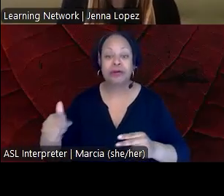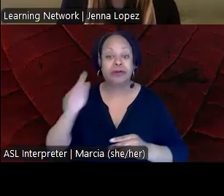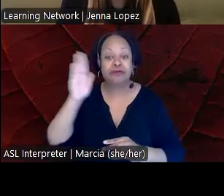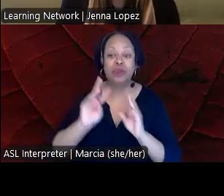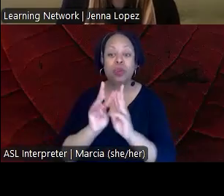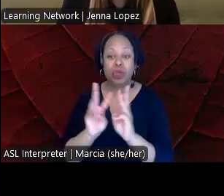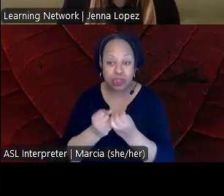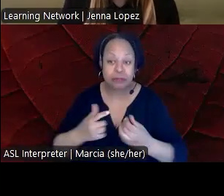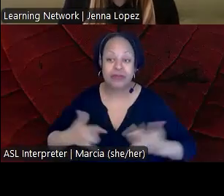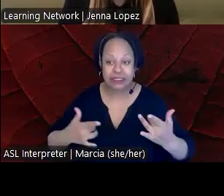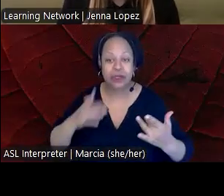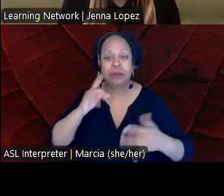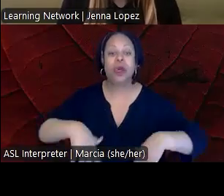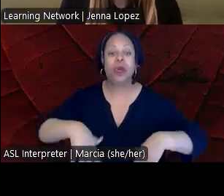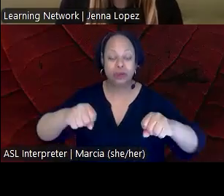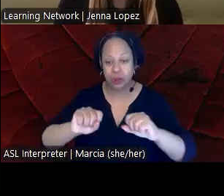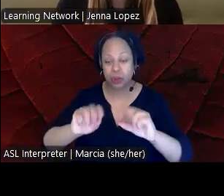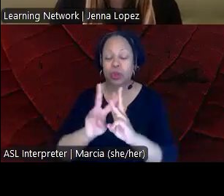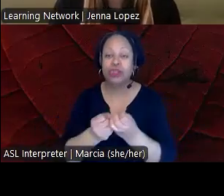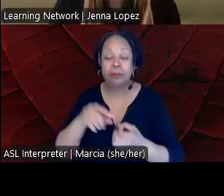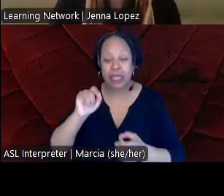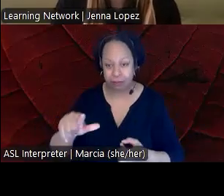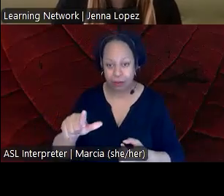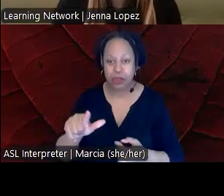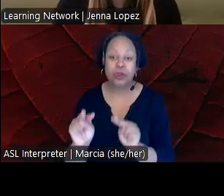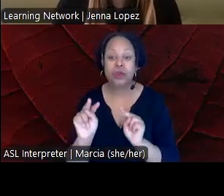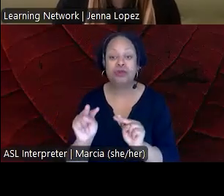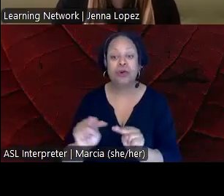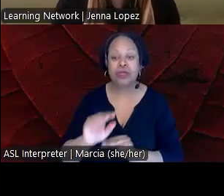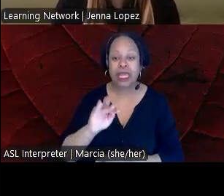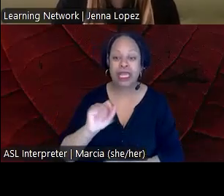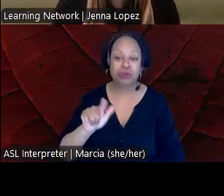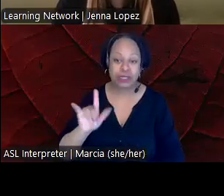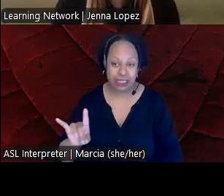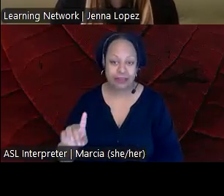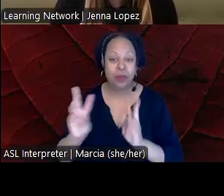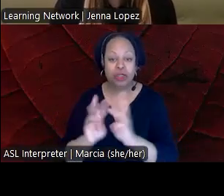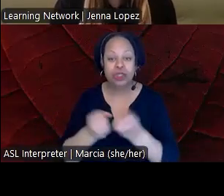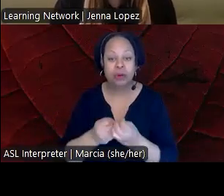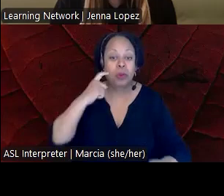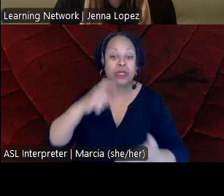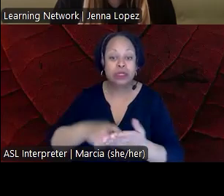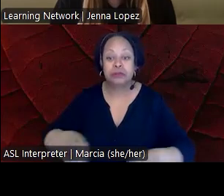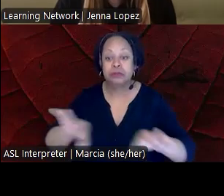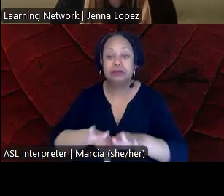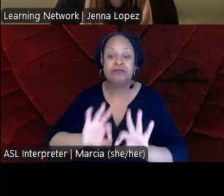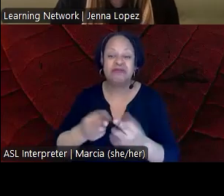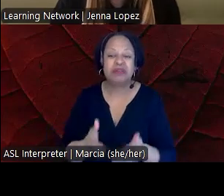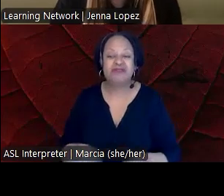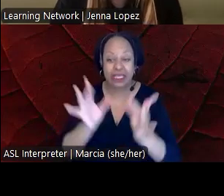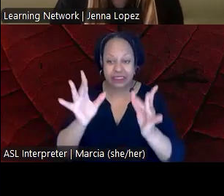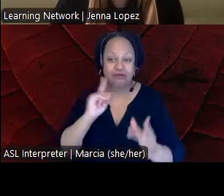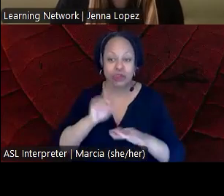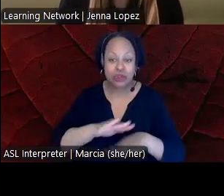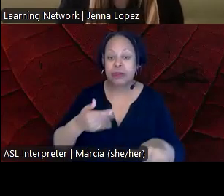vous joindre à nous le 20 avril pour le webinaire qui s'appelle « Reconnaître l'importance de la violence familiale pour les meilleurs intérêts